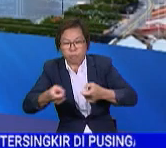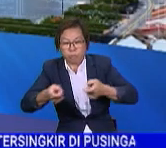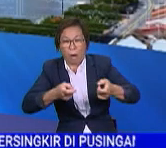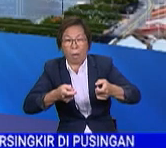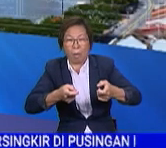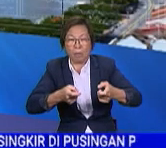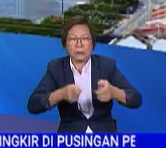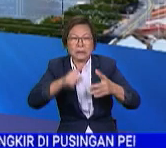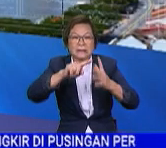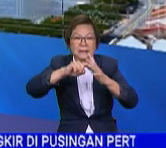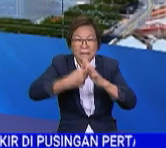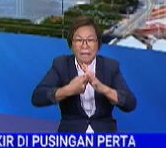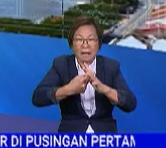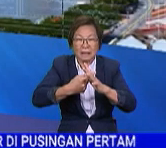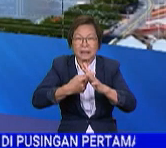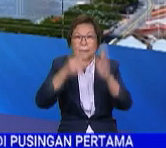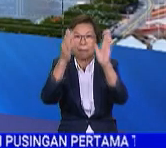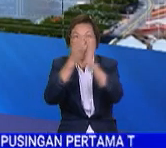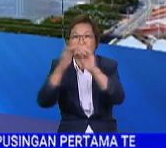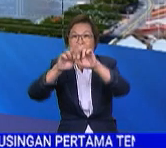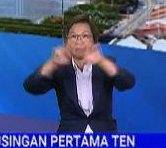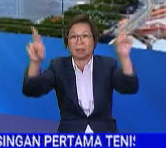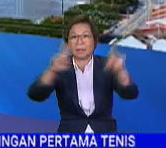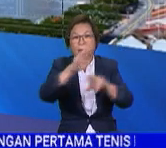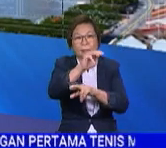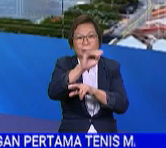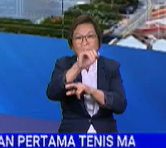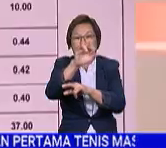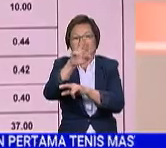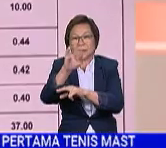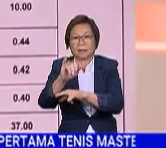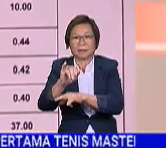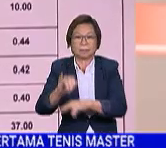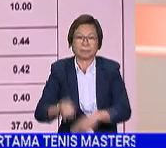tersebut hanya dikuasakan di bandara imbiri